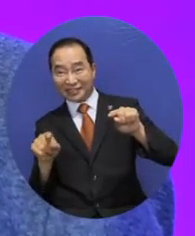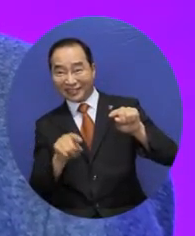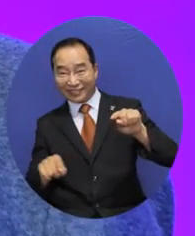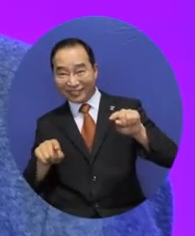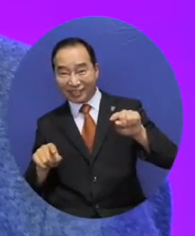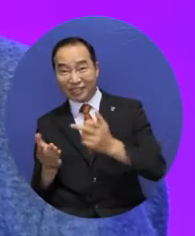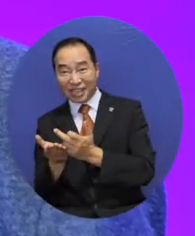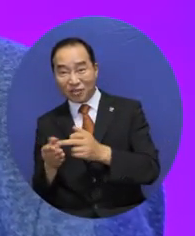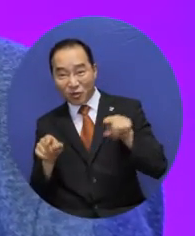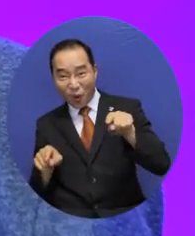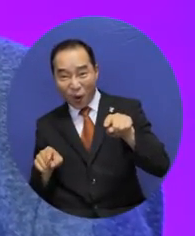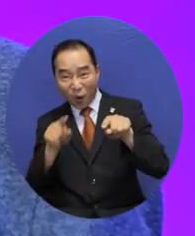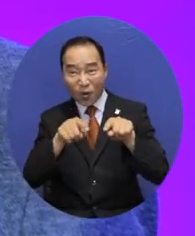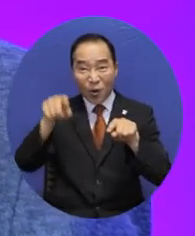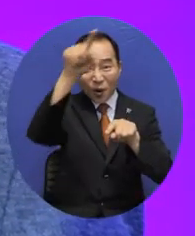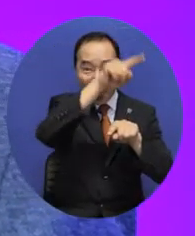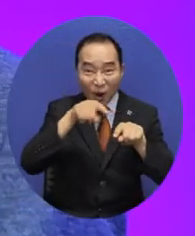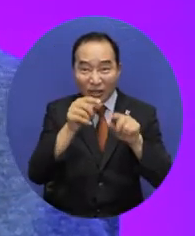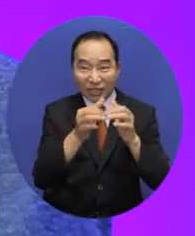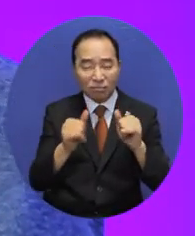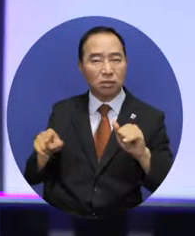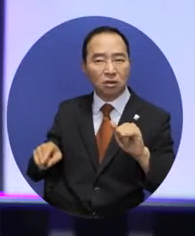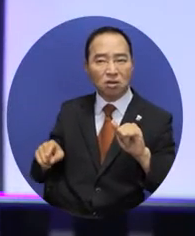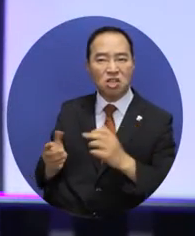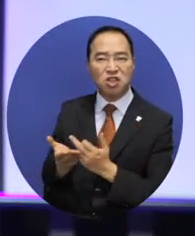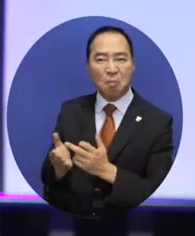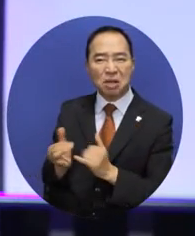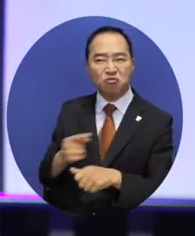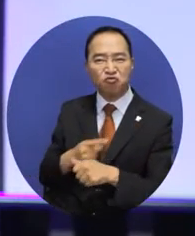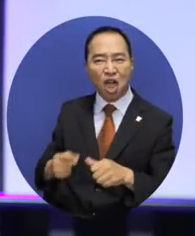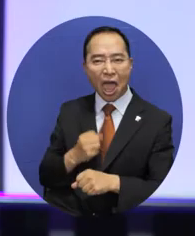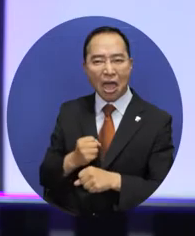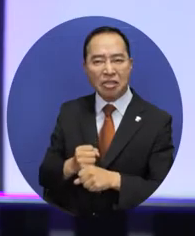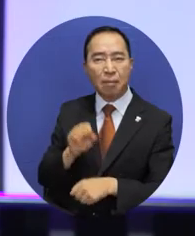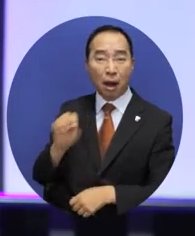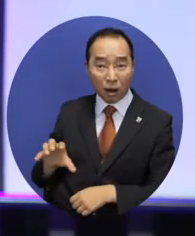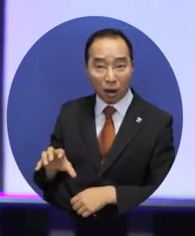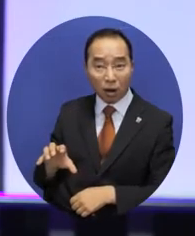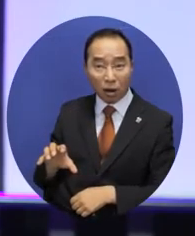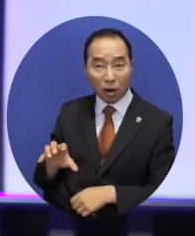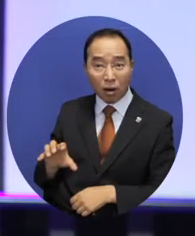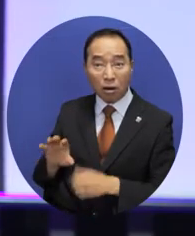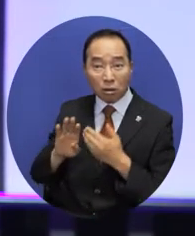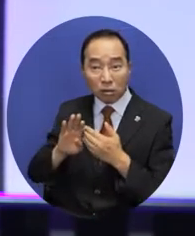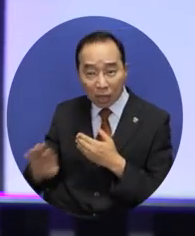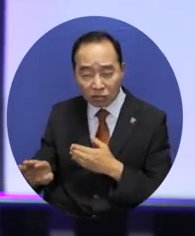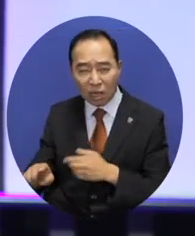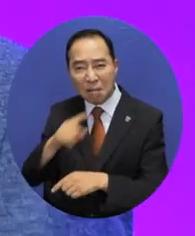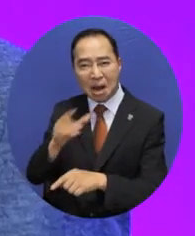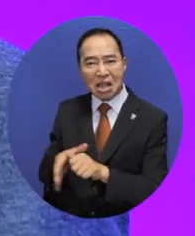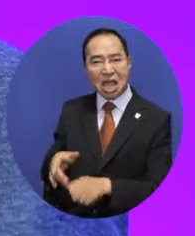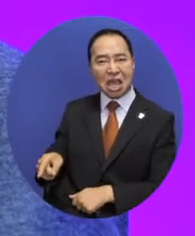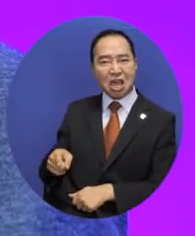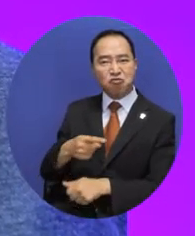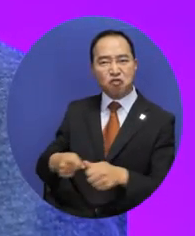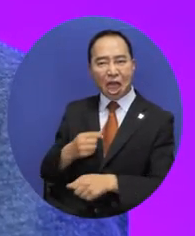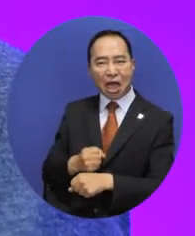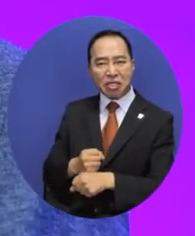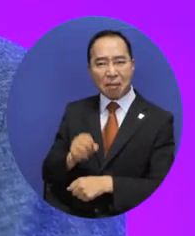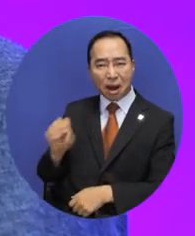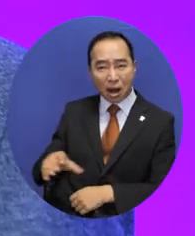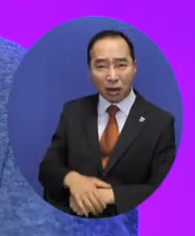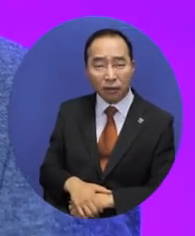된다 이렇게 생각을 했습니다. 그리고 나중에 가서는 알뚜루 으뚜루로 나눠서 해안